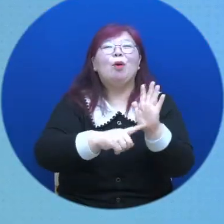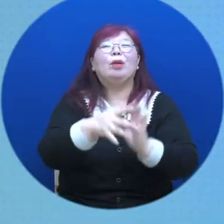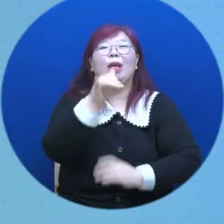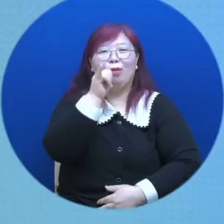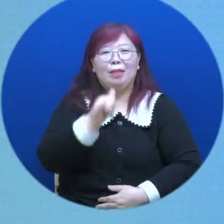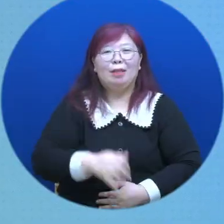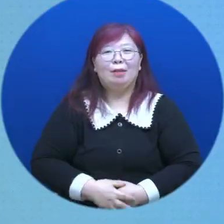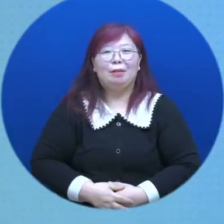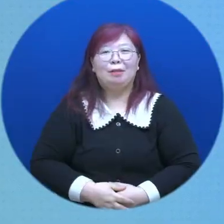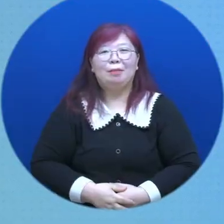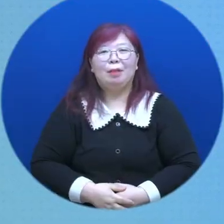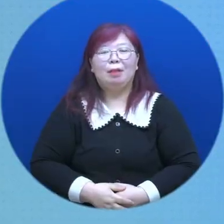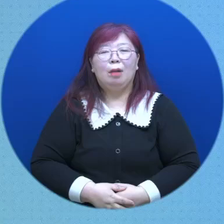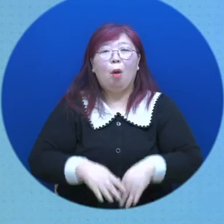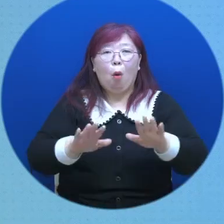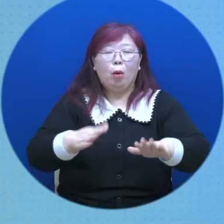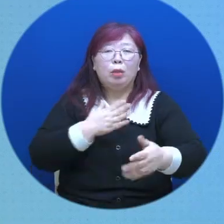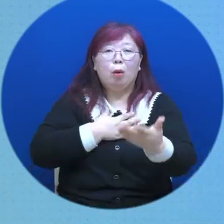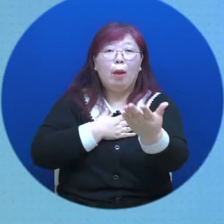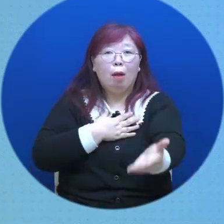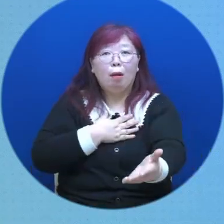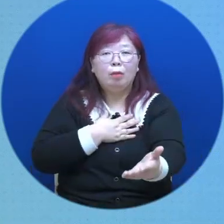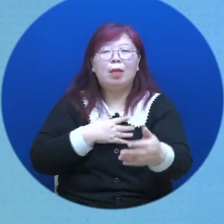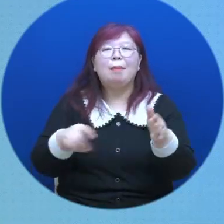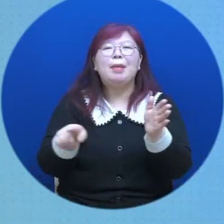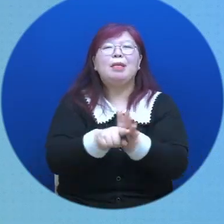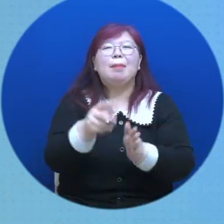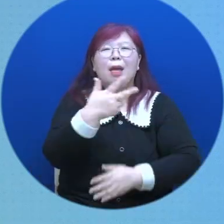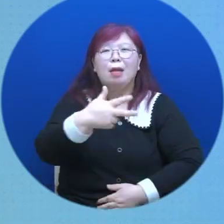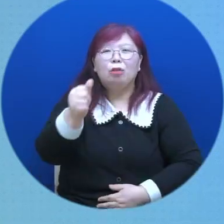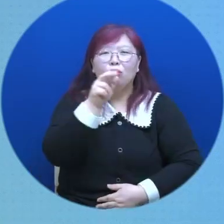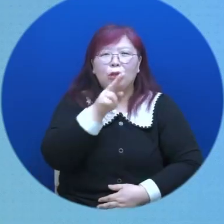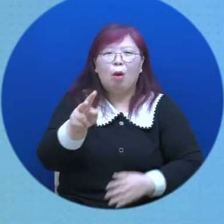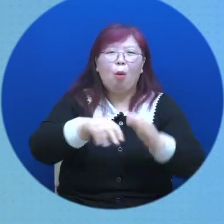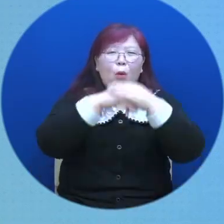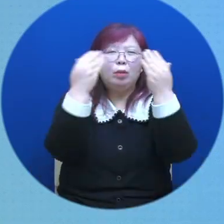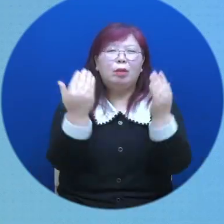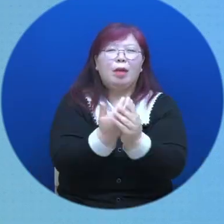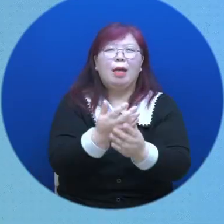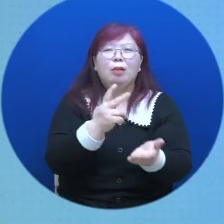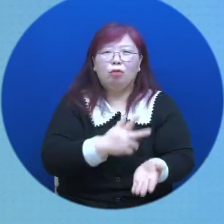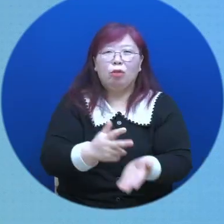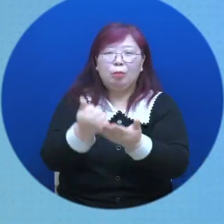내용이잖아요. 오늘 저와 여러분이 믿음의 주요 온전케 하시는 주님을